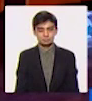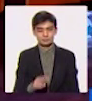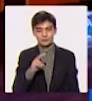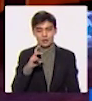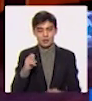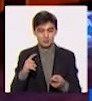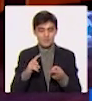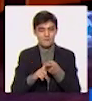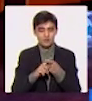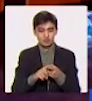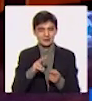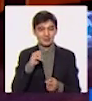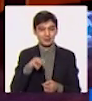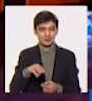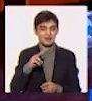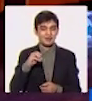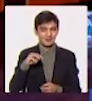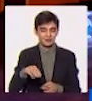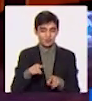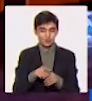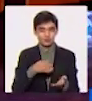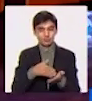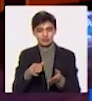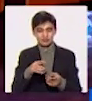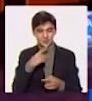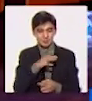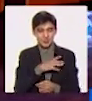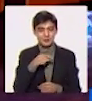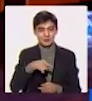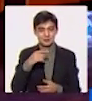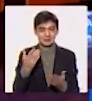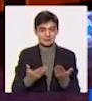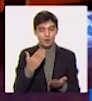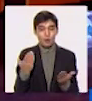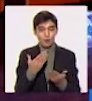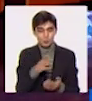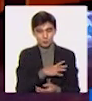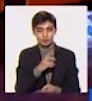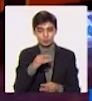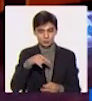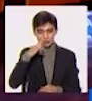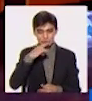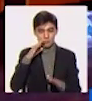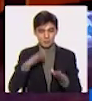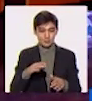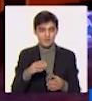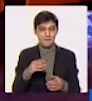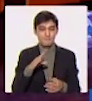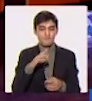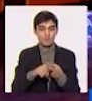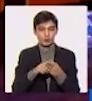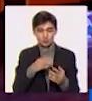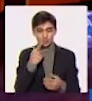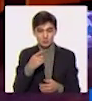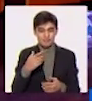Коронавирус кет-кет-кет. Если бы все было бы так легко, думаю, у нас в стране не было бы вирусов. Но в любом случае позитивный настрой, мне кажется, это сейчас